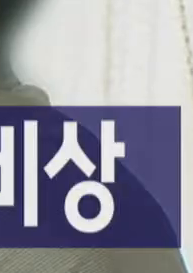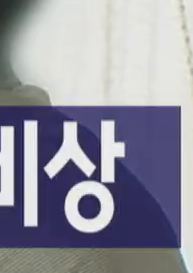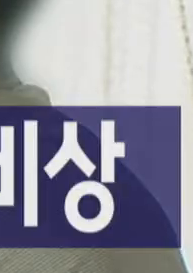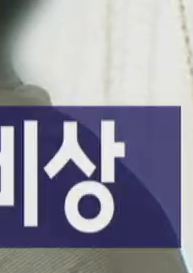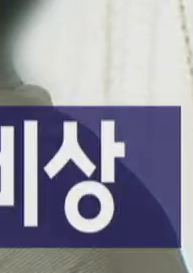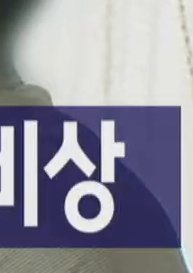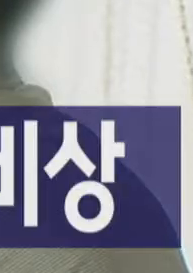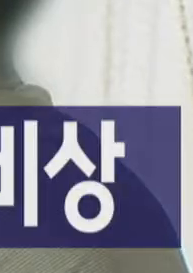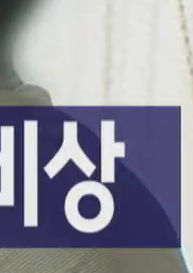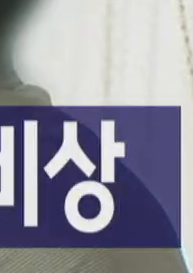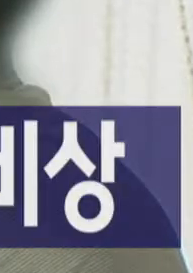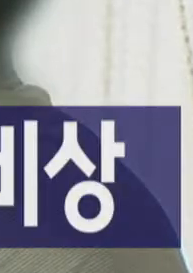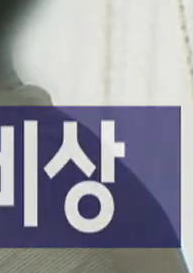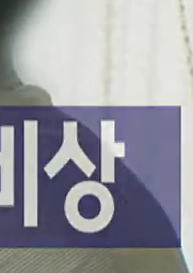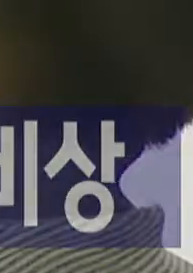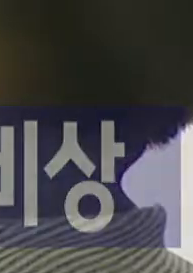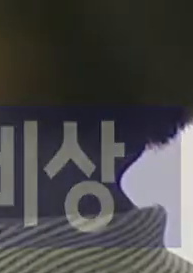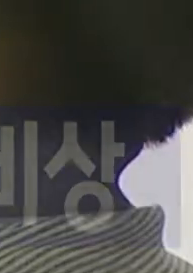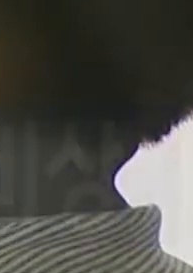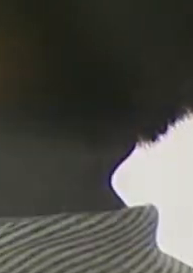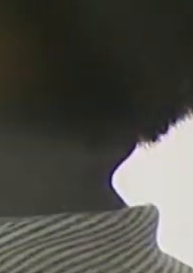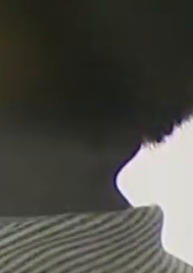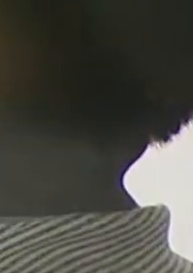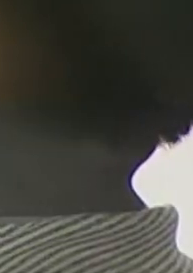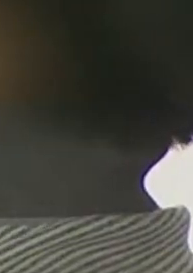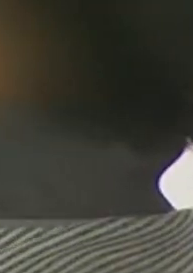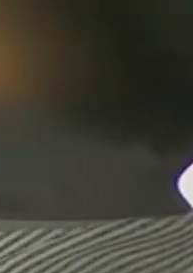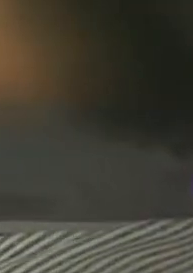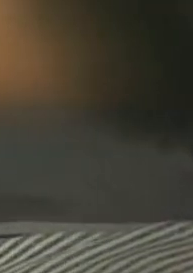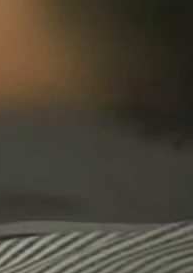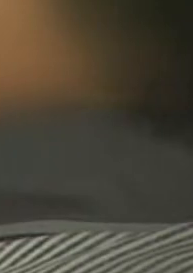자신도 모르게 가족들에게 바이러스를 옮기는 겁니다.